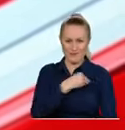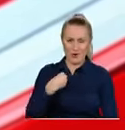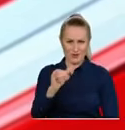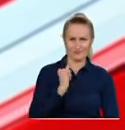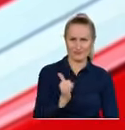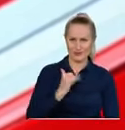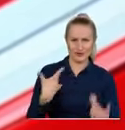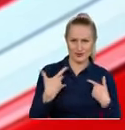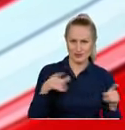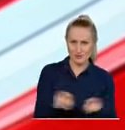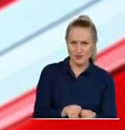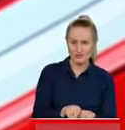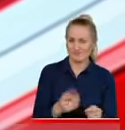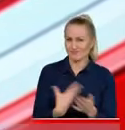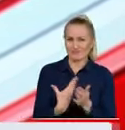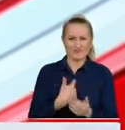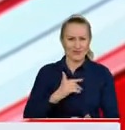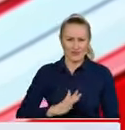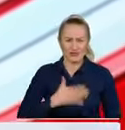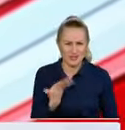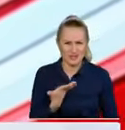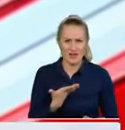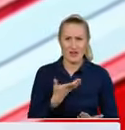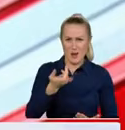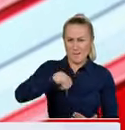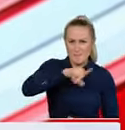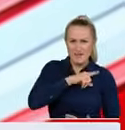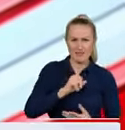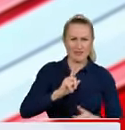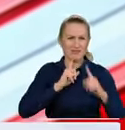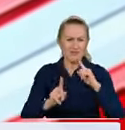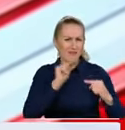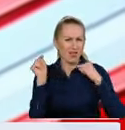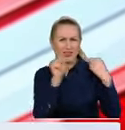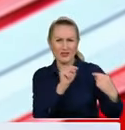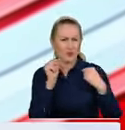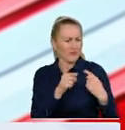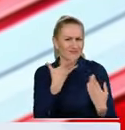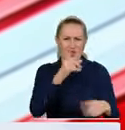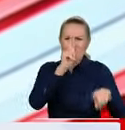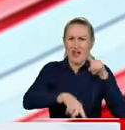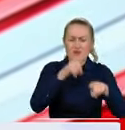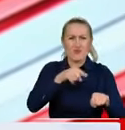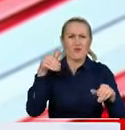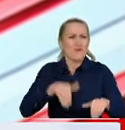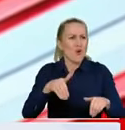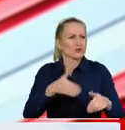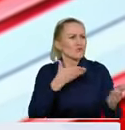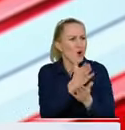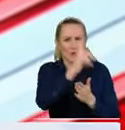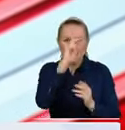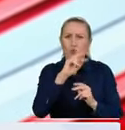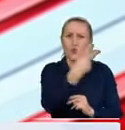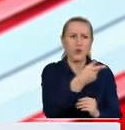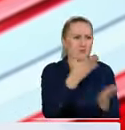tym dziwię się, że dyskutujemy nad czymś, co powinno być naturalną chęcią pomocy innym.